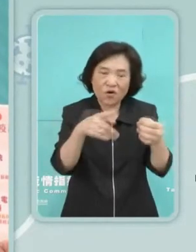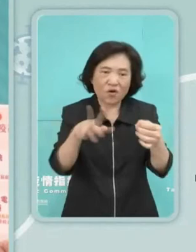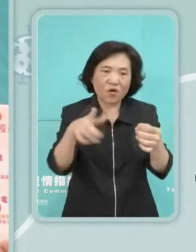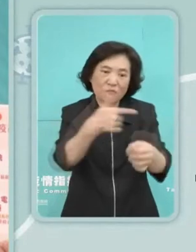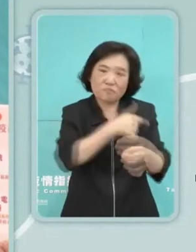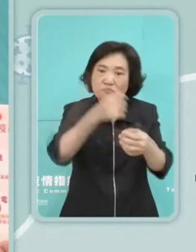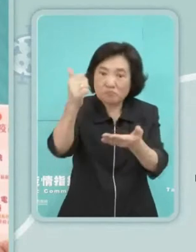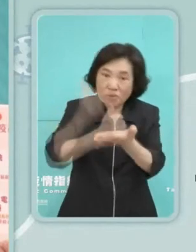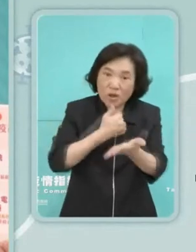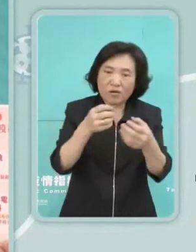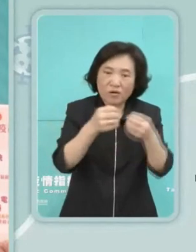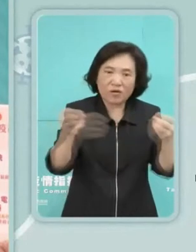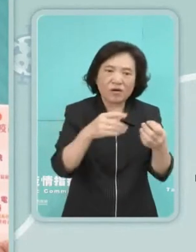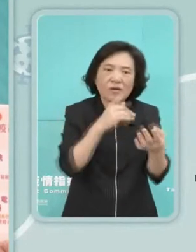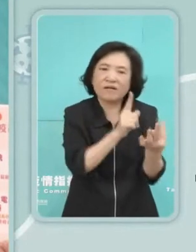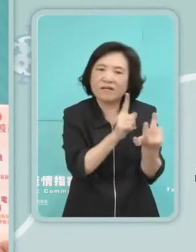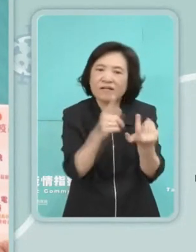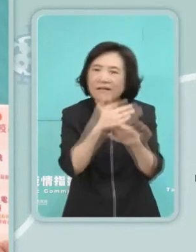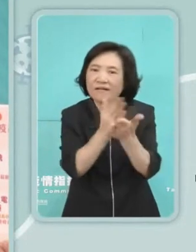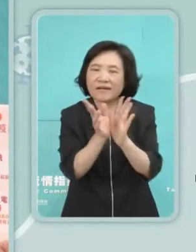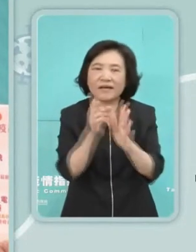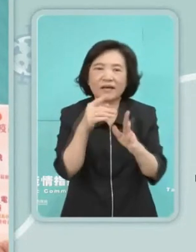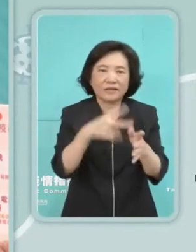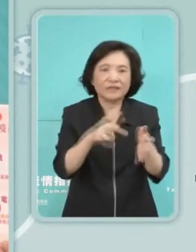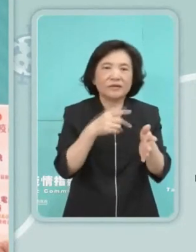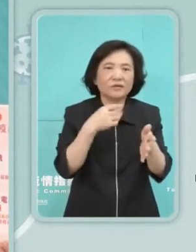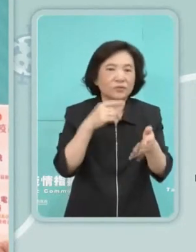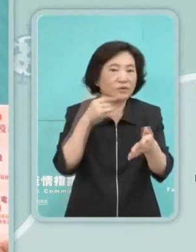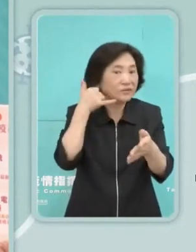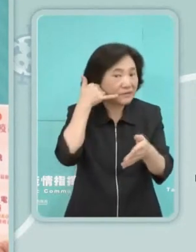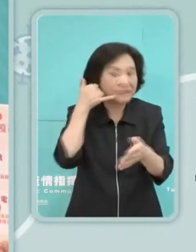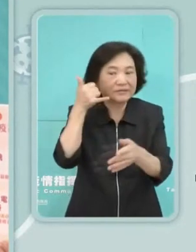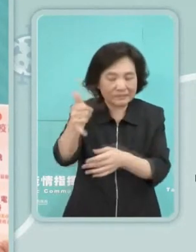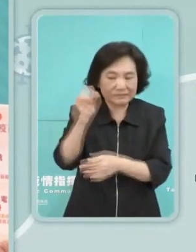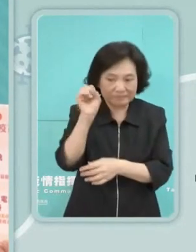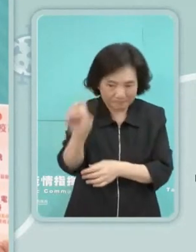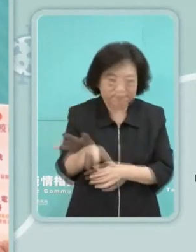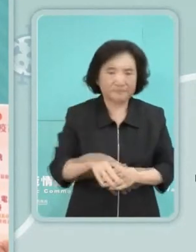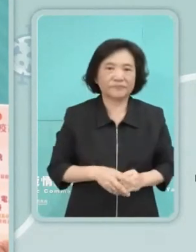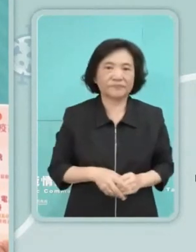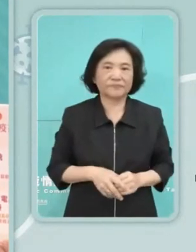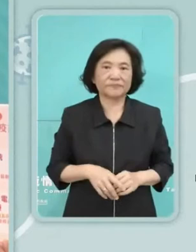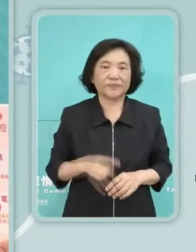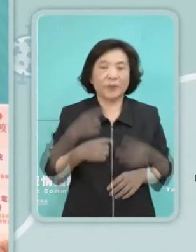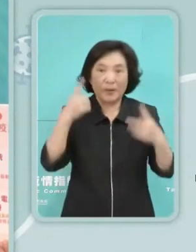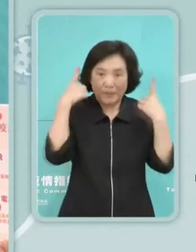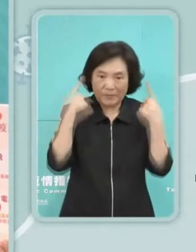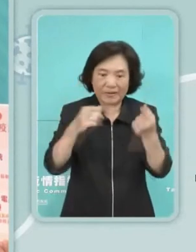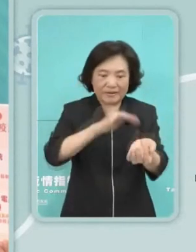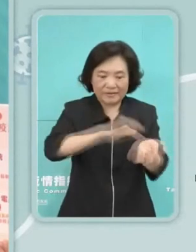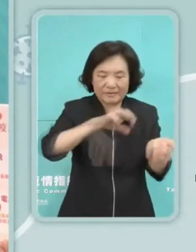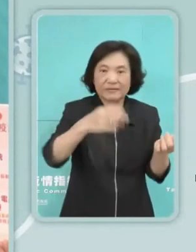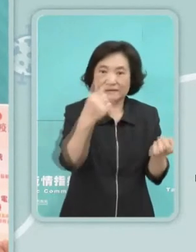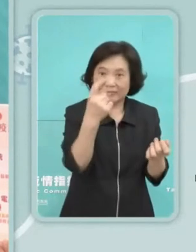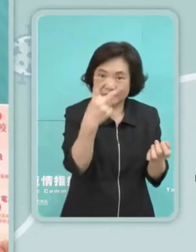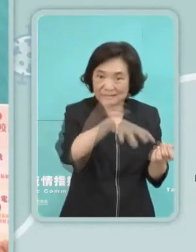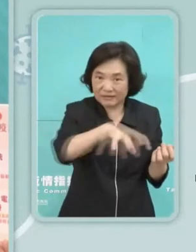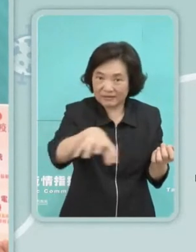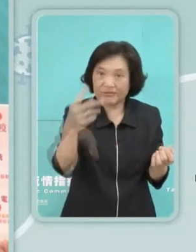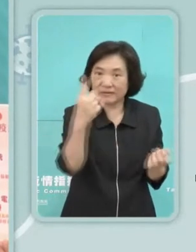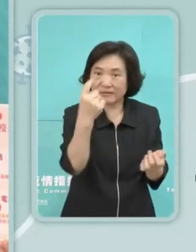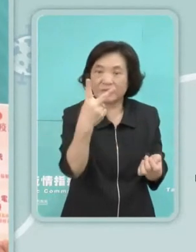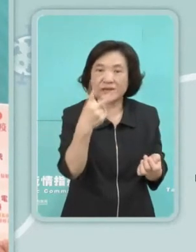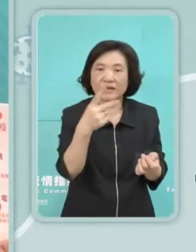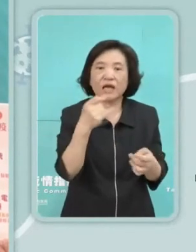后来用简讯或者是用电话直接来通知你。我们原来的12家医院都还